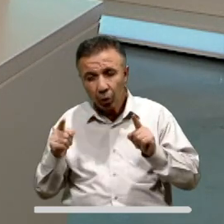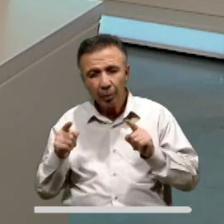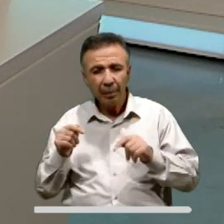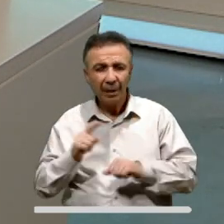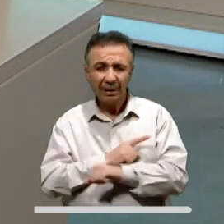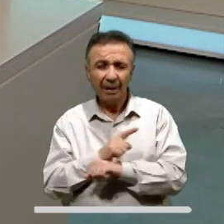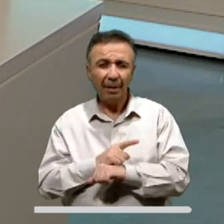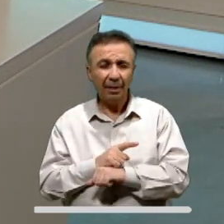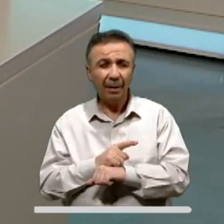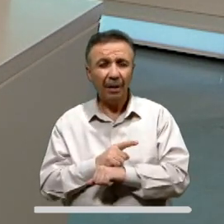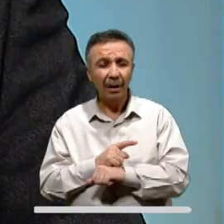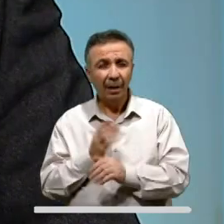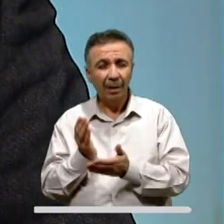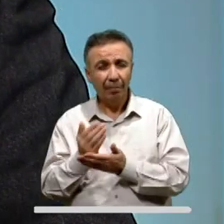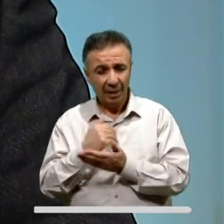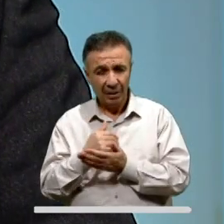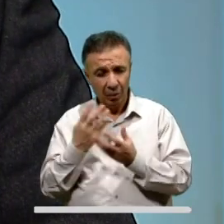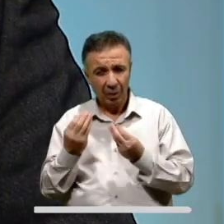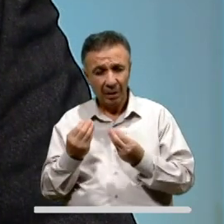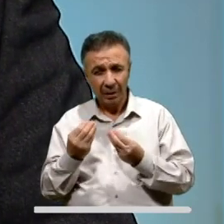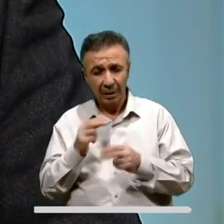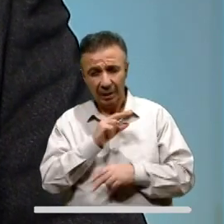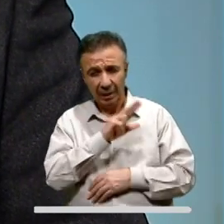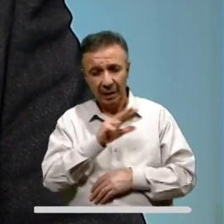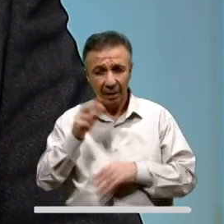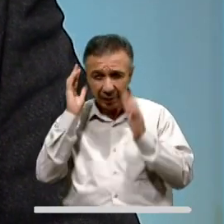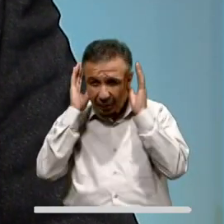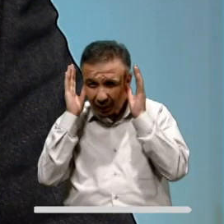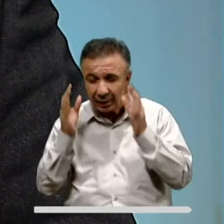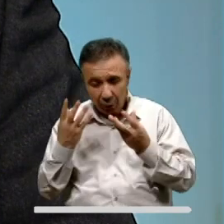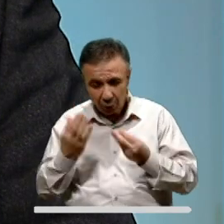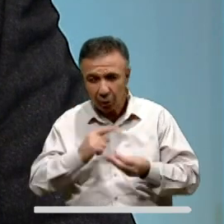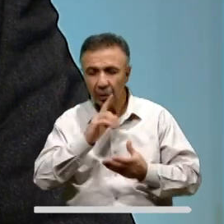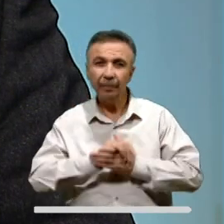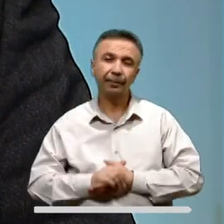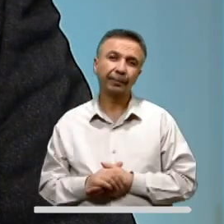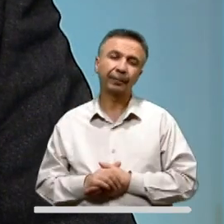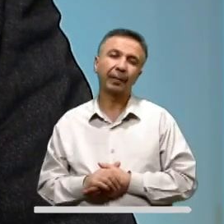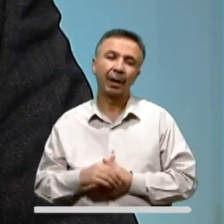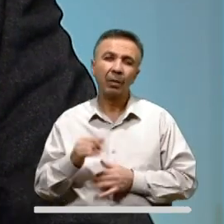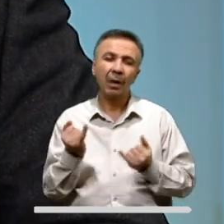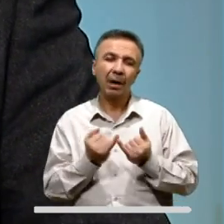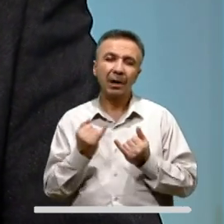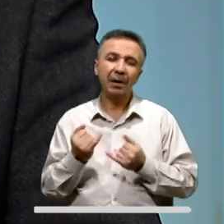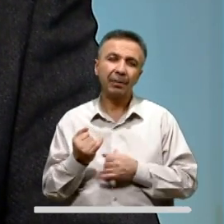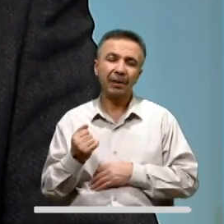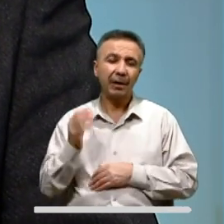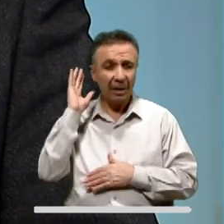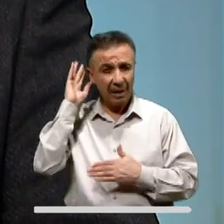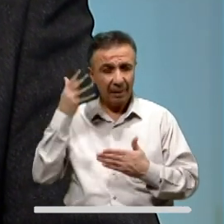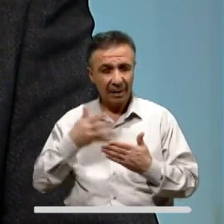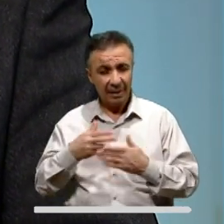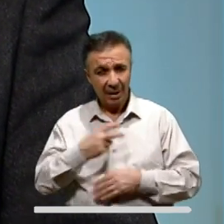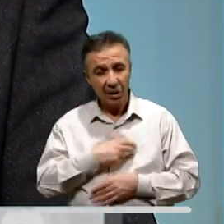belki. Olur mu? Rabbim kardeşimizin kalbindeki ibadet aşkını, iştiyakını